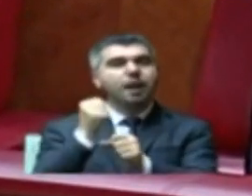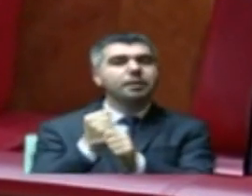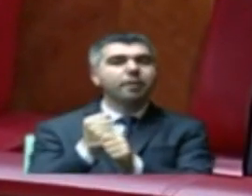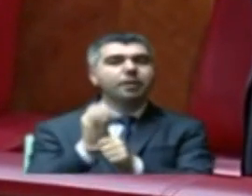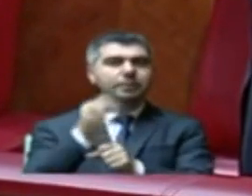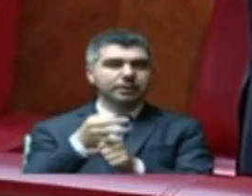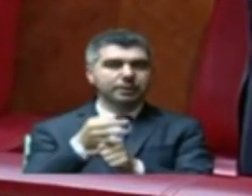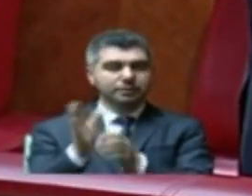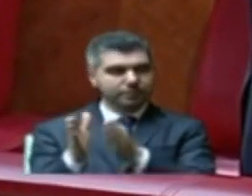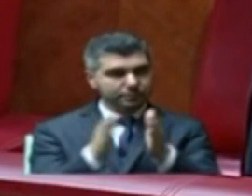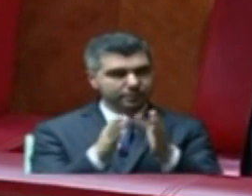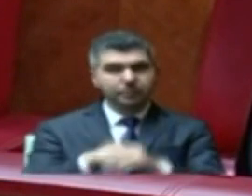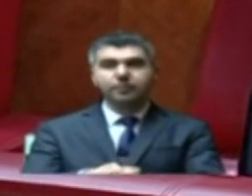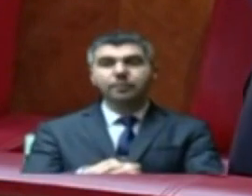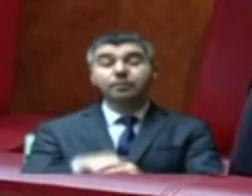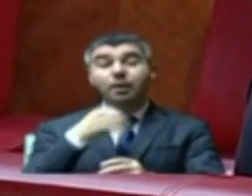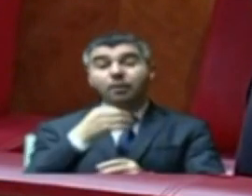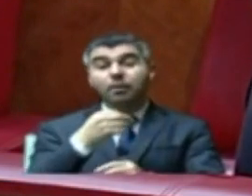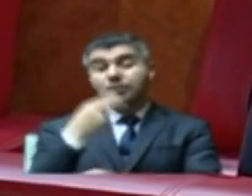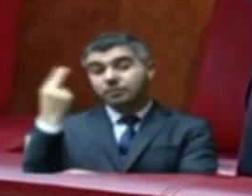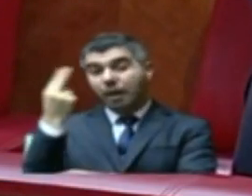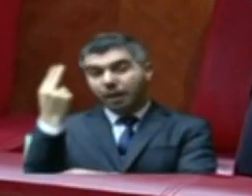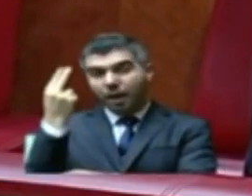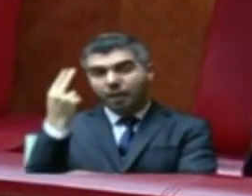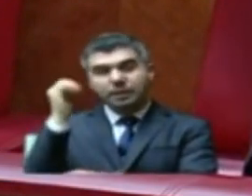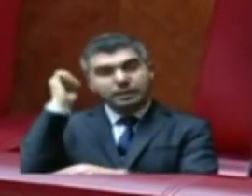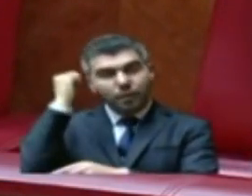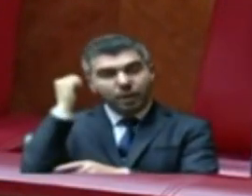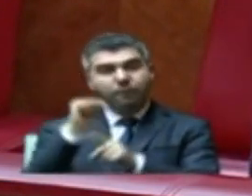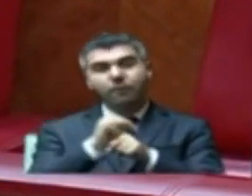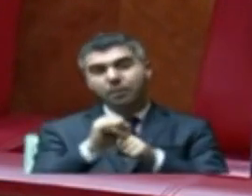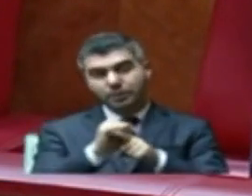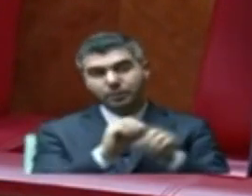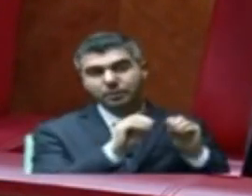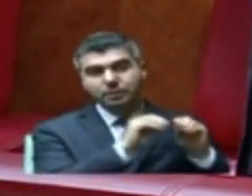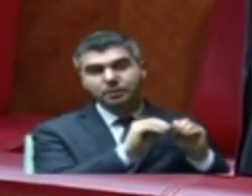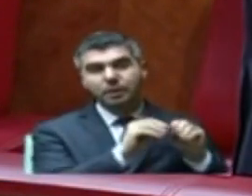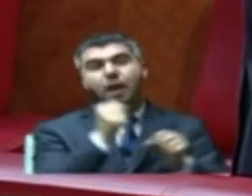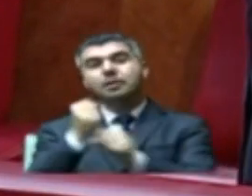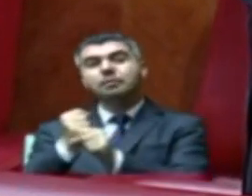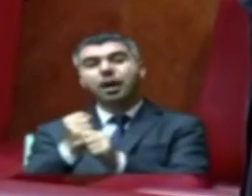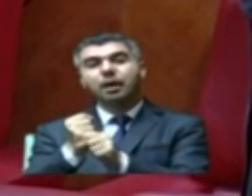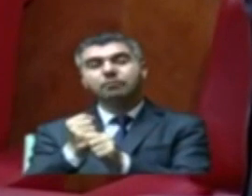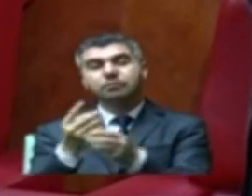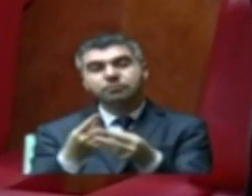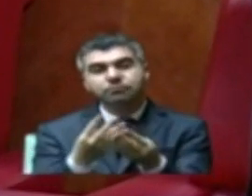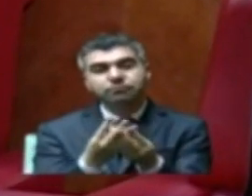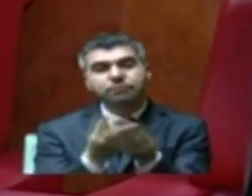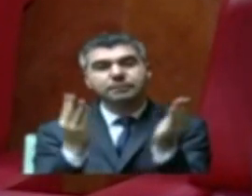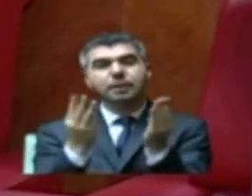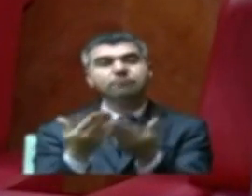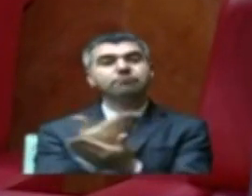السؤال راه في شقين، فيه التعليم العالي والتكوين وفيه سوق الشغل، بمعنى انه المساله راه